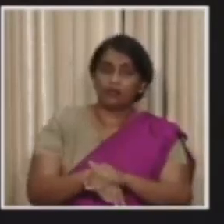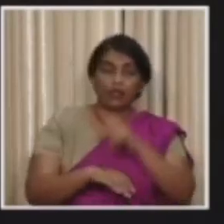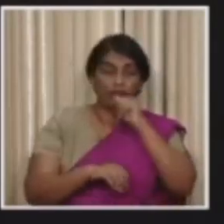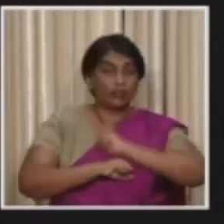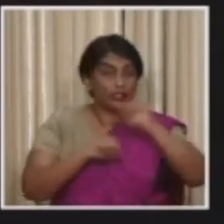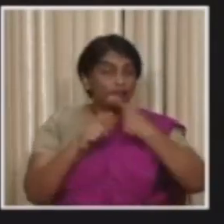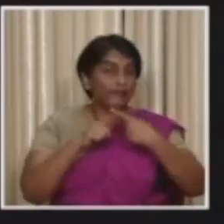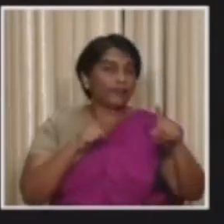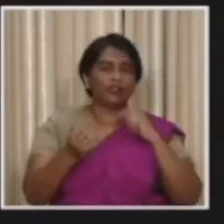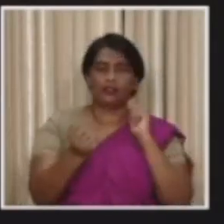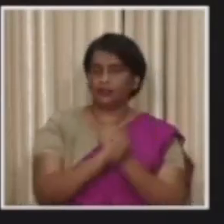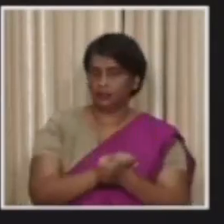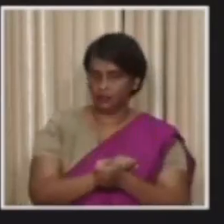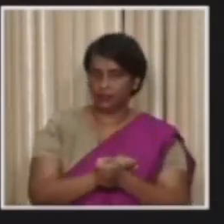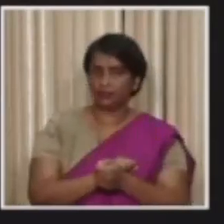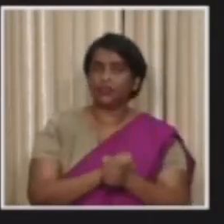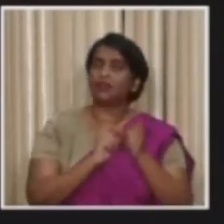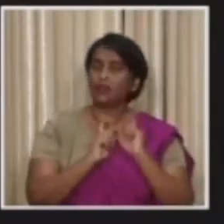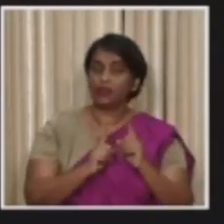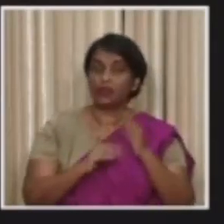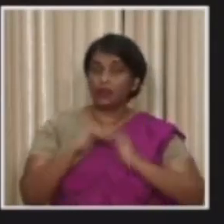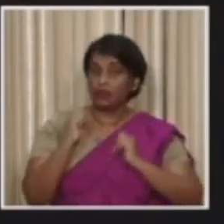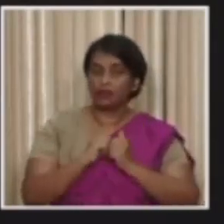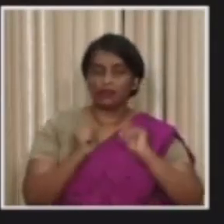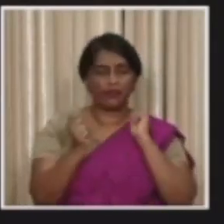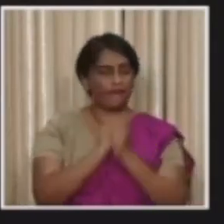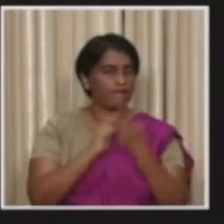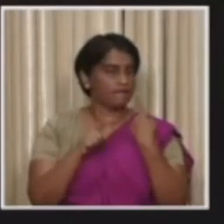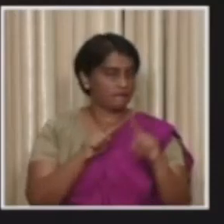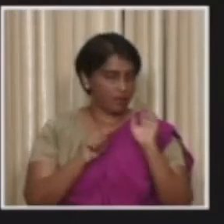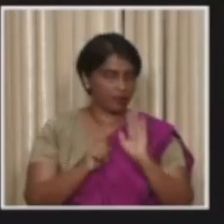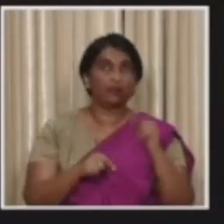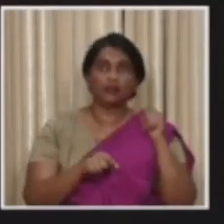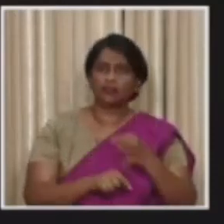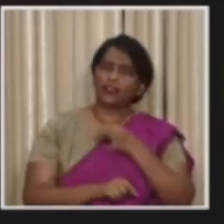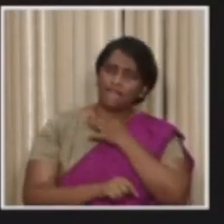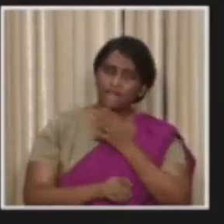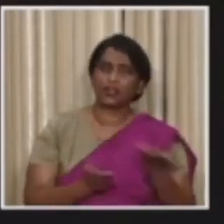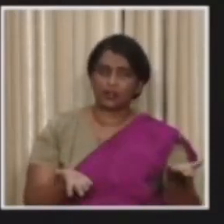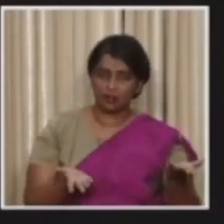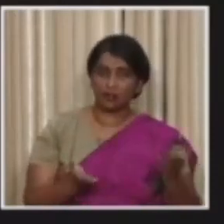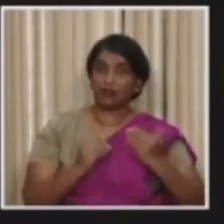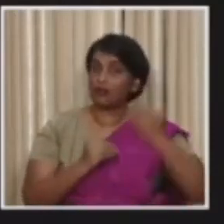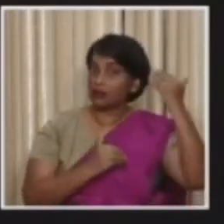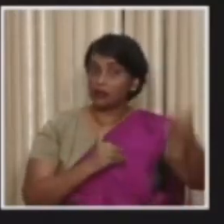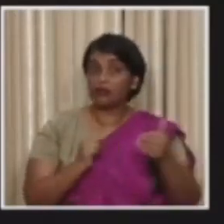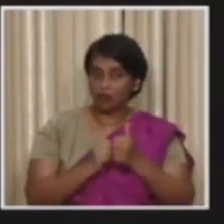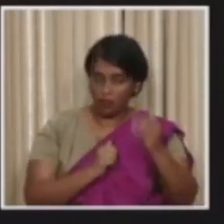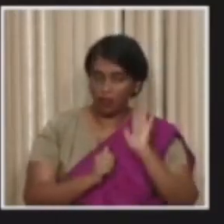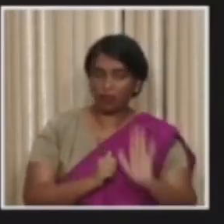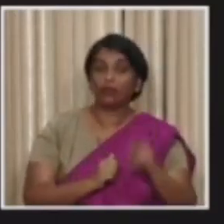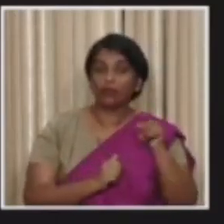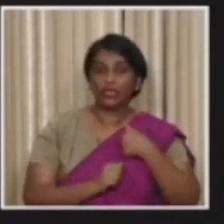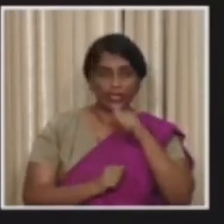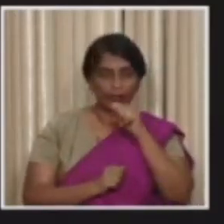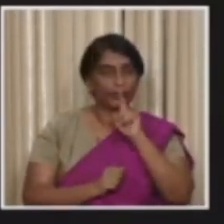පාට විතරයි වෙනස් වෙලා තියෙන්නේ. සටන් පාටවල ක්‍රමය විතරයි වෙනස් වෙලා තියෙන්නේ. ඉතින් මේක විහිළුවක්. එතනින් ඔබට යන්නට ඕන. ඒකයි මම